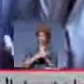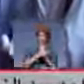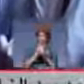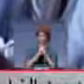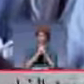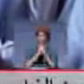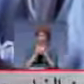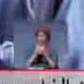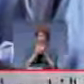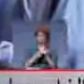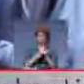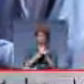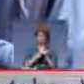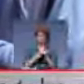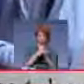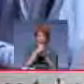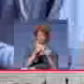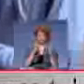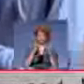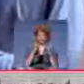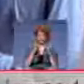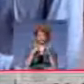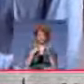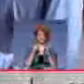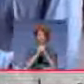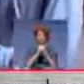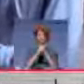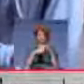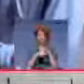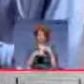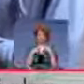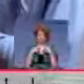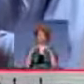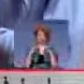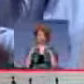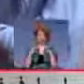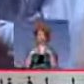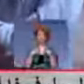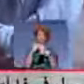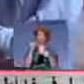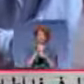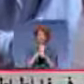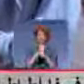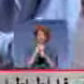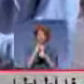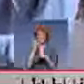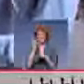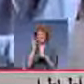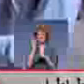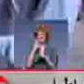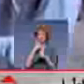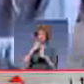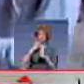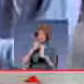قد ايه مثلا؟ ما كانش في قلق، هي الخوف كان من الاول، من ساعه ما قعدت في الشقه. من ساعه ما اتجوزتي يعني؟ اه. بس بقى جوزها قد ايه؟ انا بقى لي